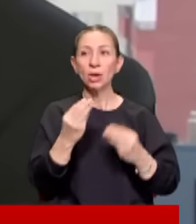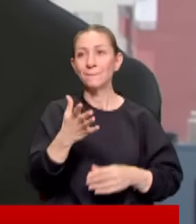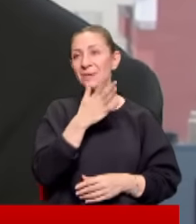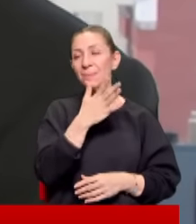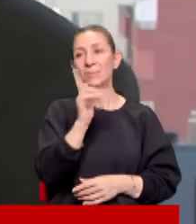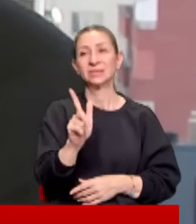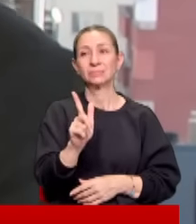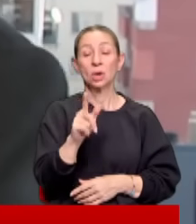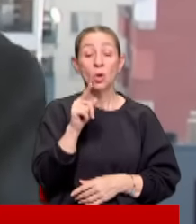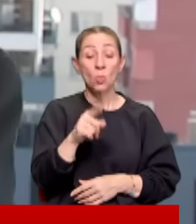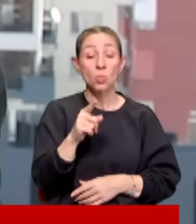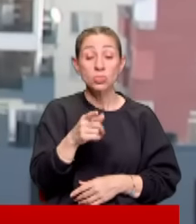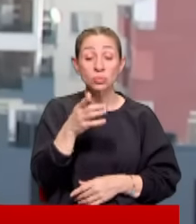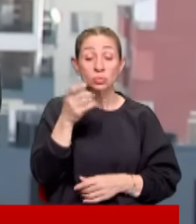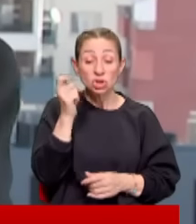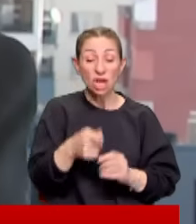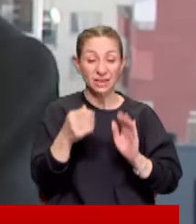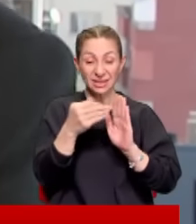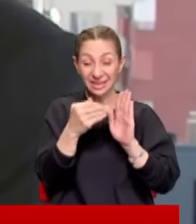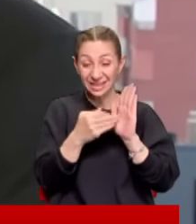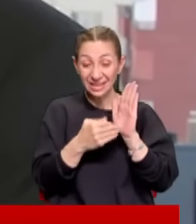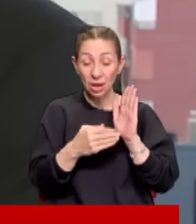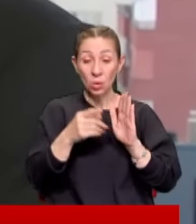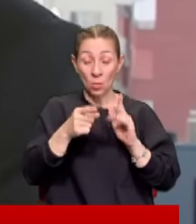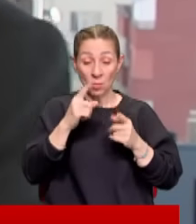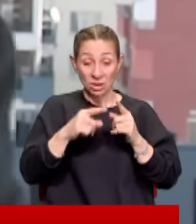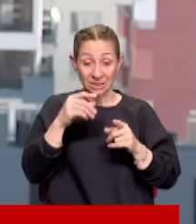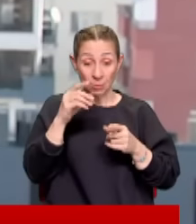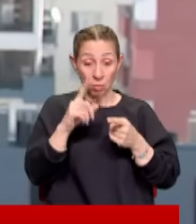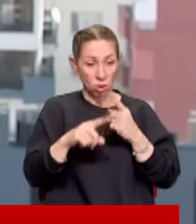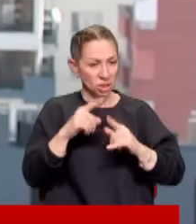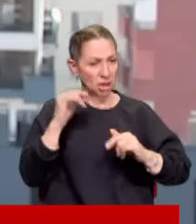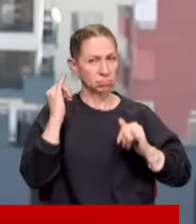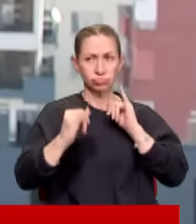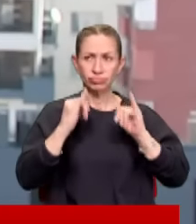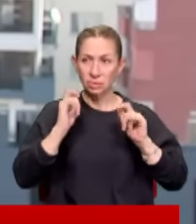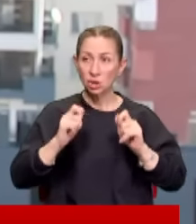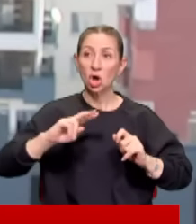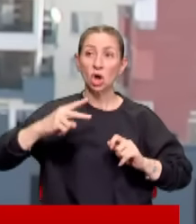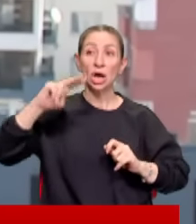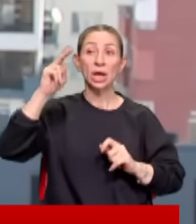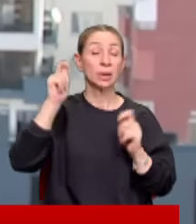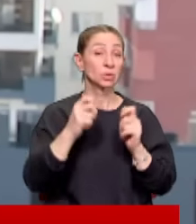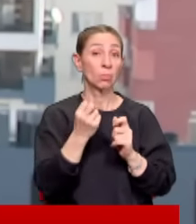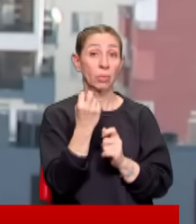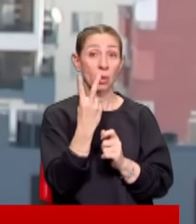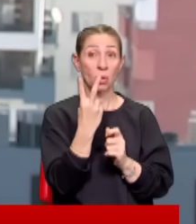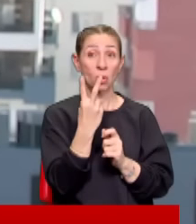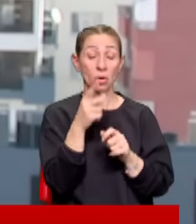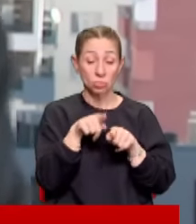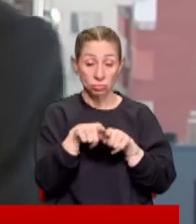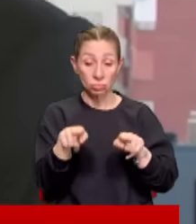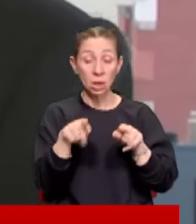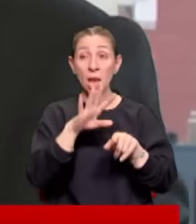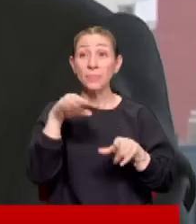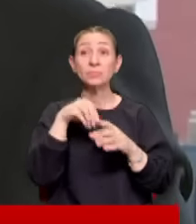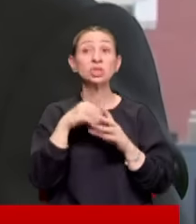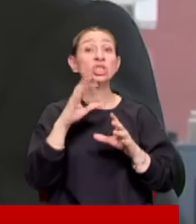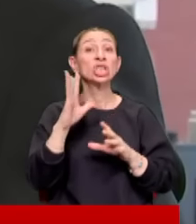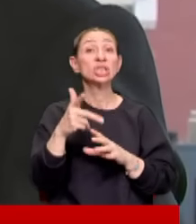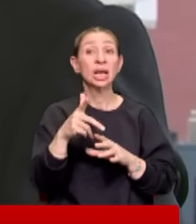bilecek. Bu kriterlere göre bu siyasi partide siyasetini yapacak ve kariyerini yapacak. Bu hepimiz için geçerli.